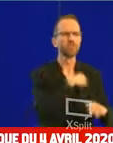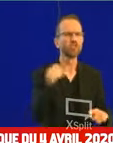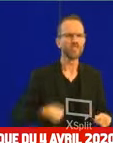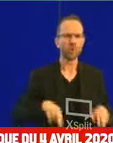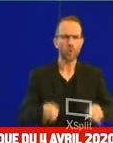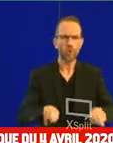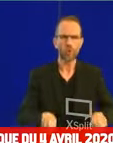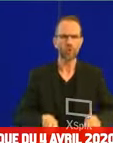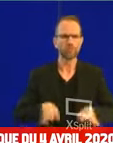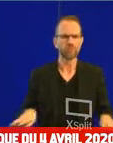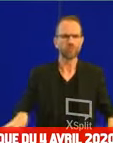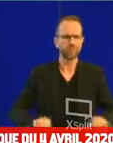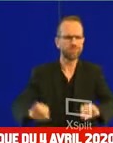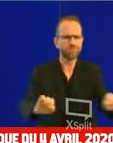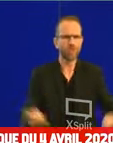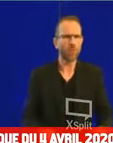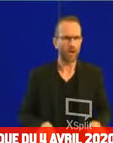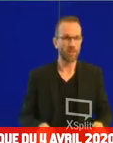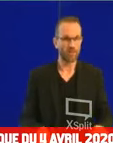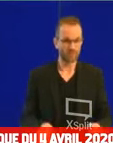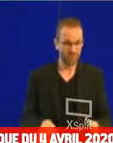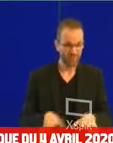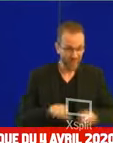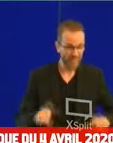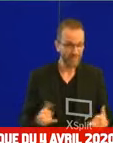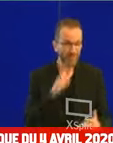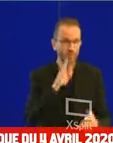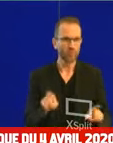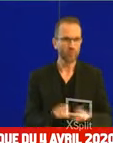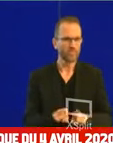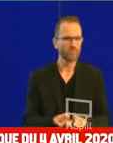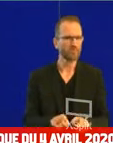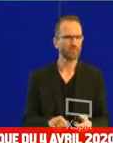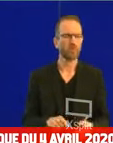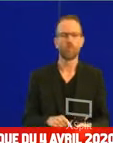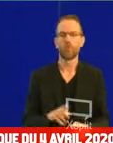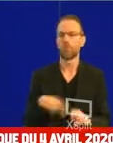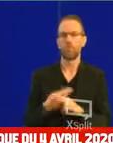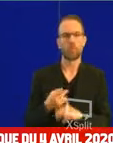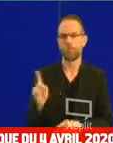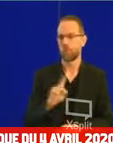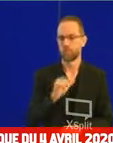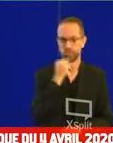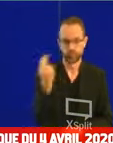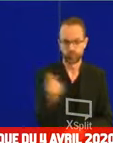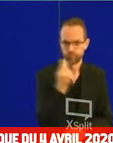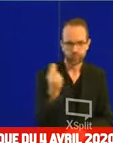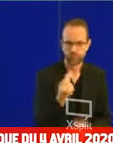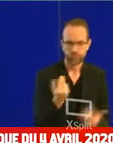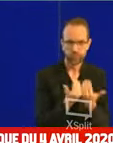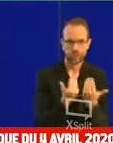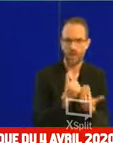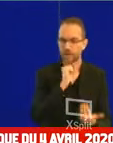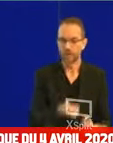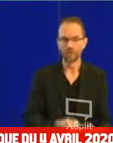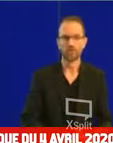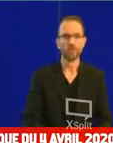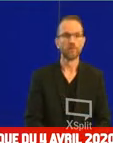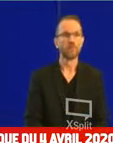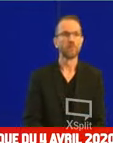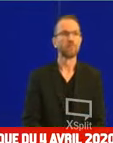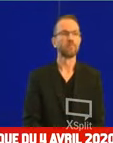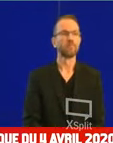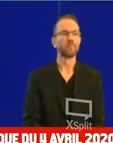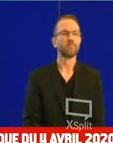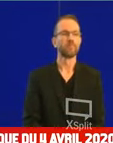non ce n'est pas utile parce que là les vecteurs du virus dans cette